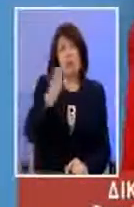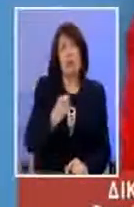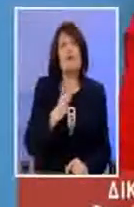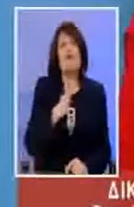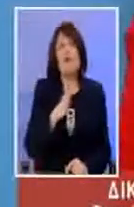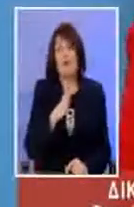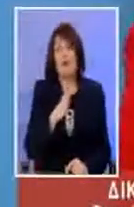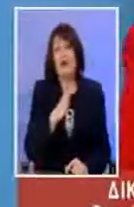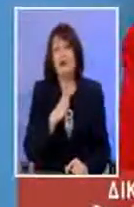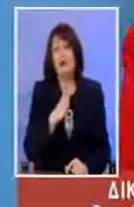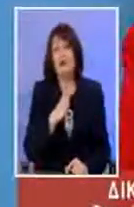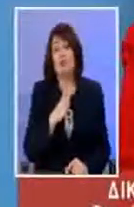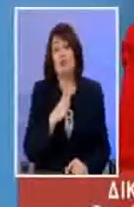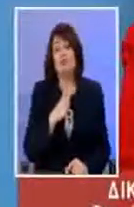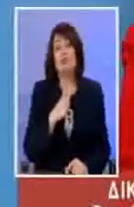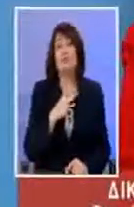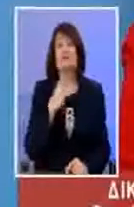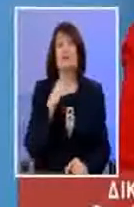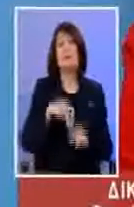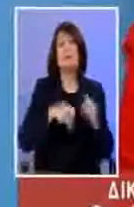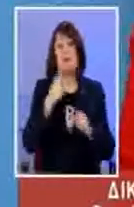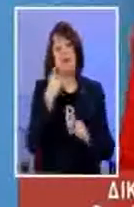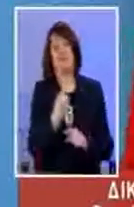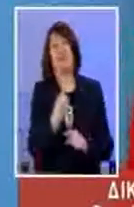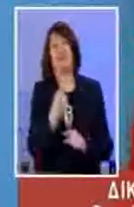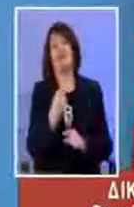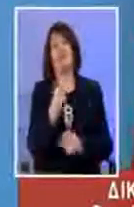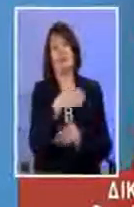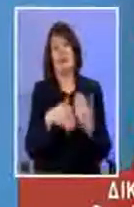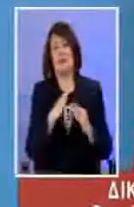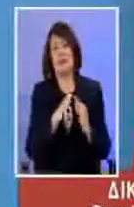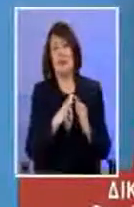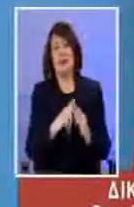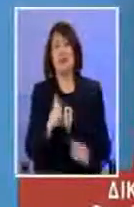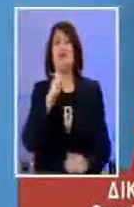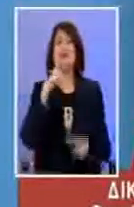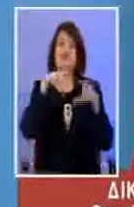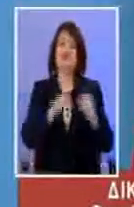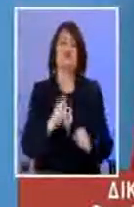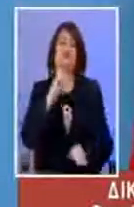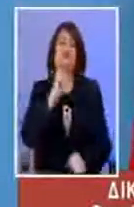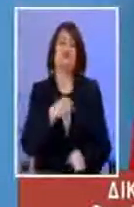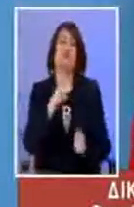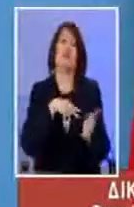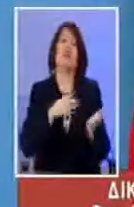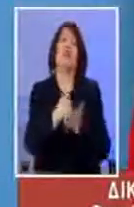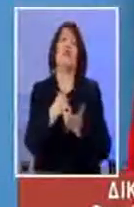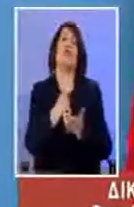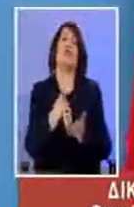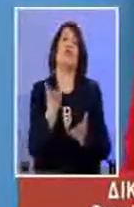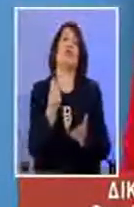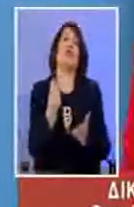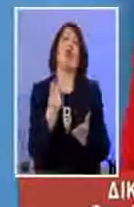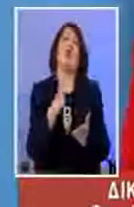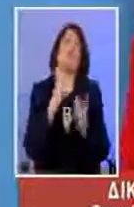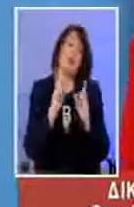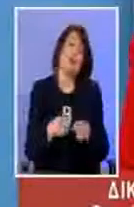οι πλειοψηφίες, ας πούμε ότι δεν έχουν αναπηρίες, τουλάχιστον διακριτές, έχουν επιβάλει το δικό τους δίκαιο, που είναι των πολλών. Νομίζω